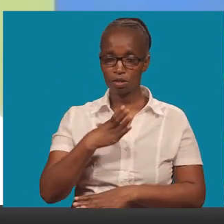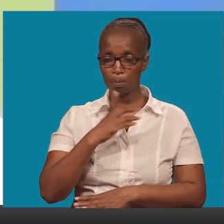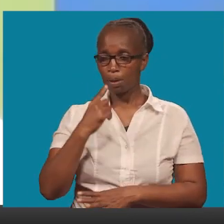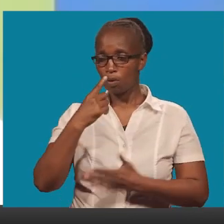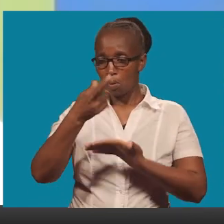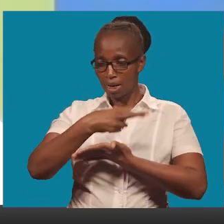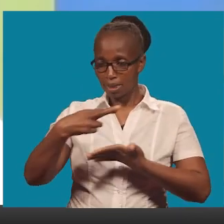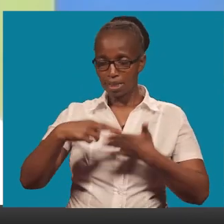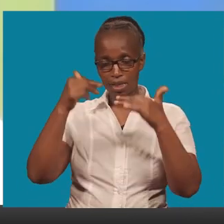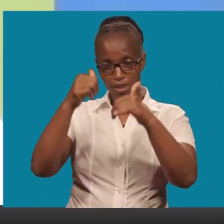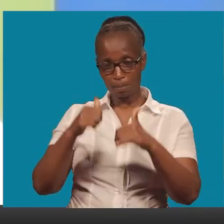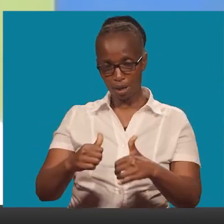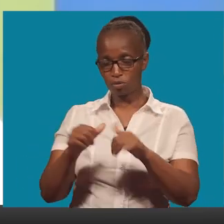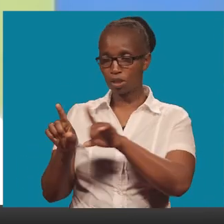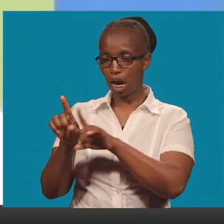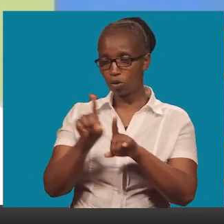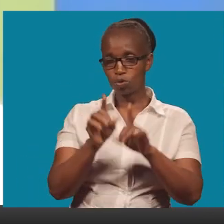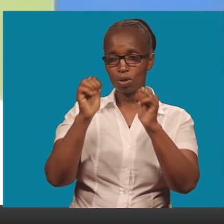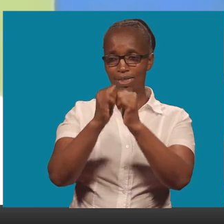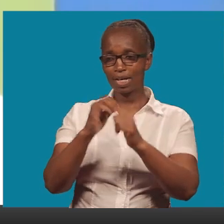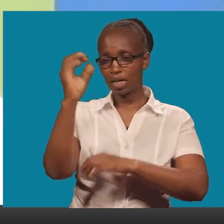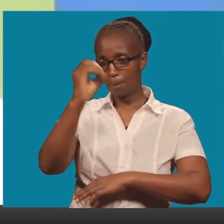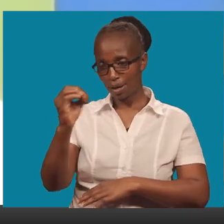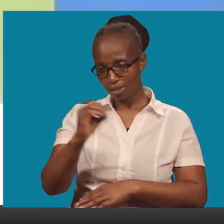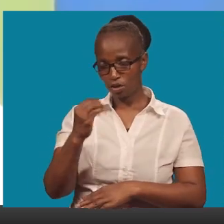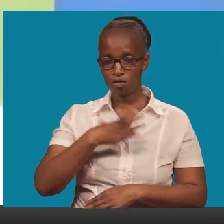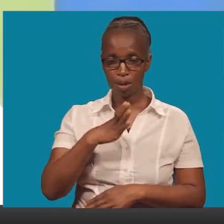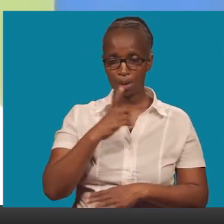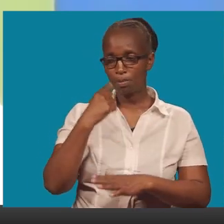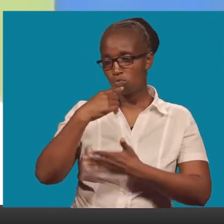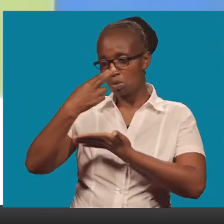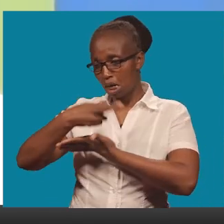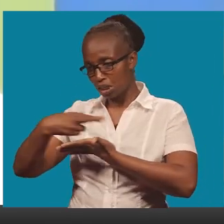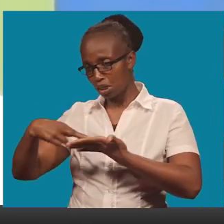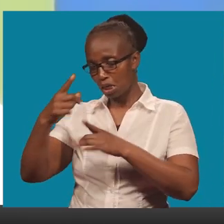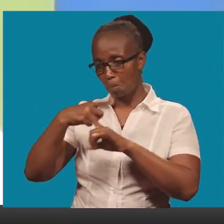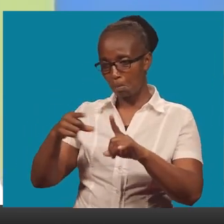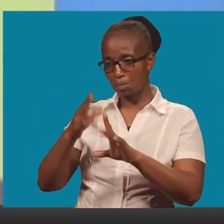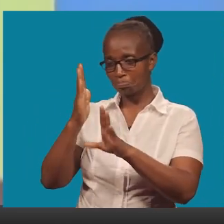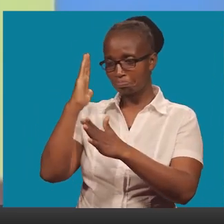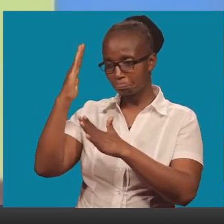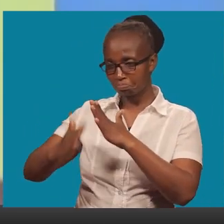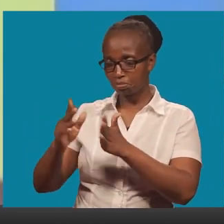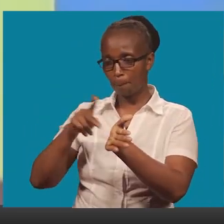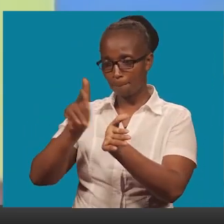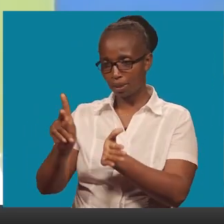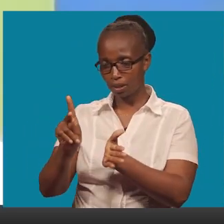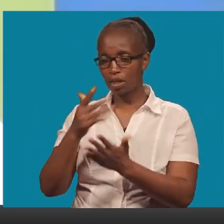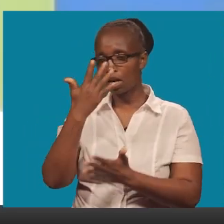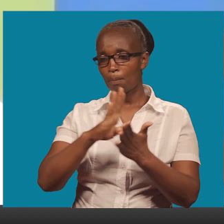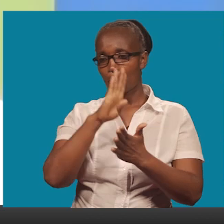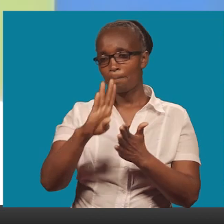to about 10% who registered but they dropped out, meaning they stopped